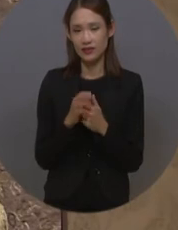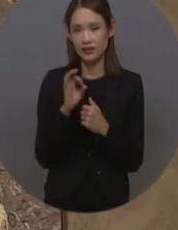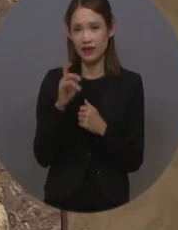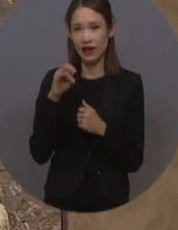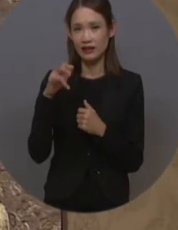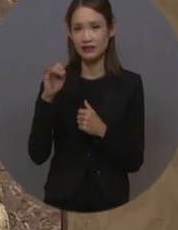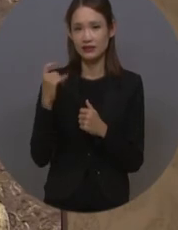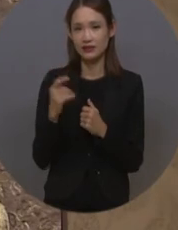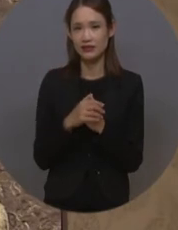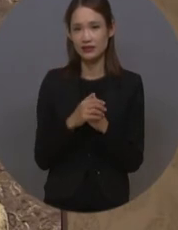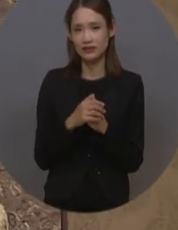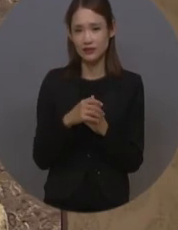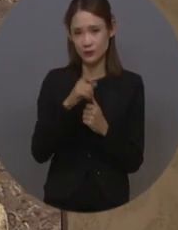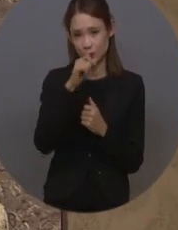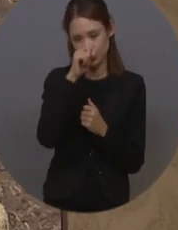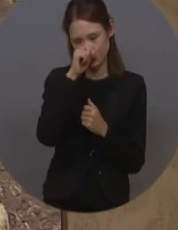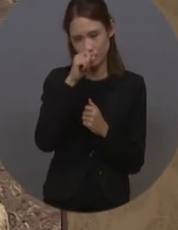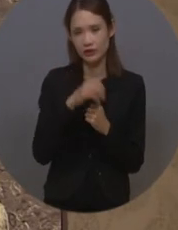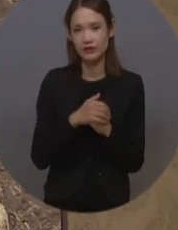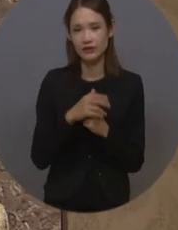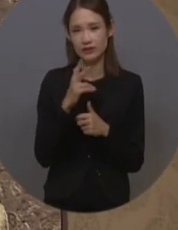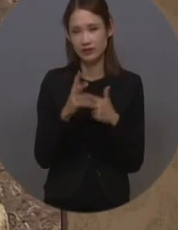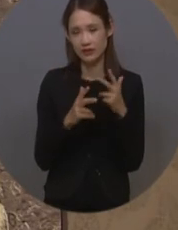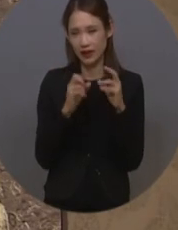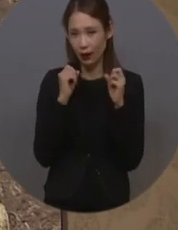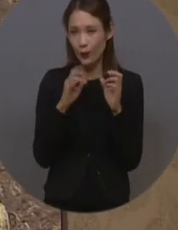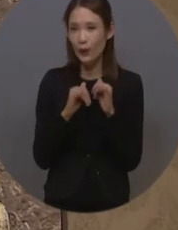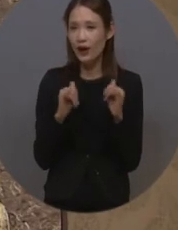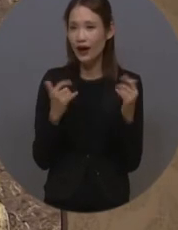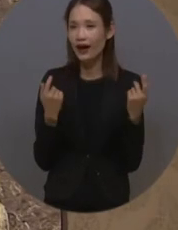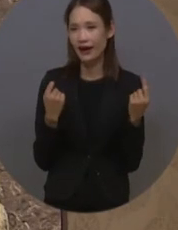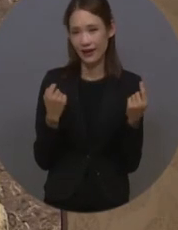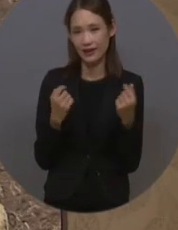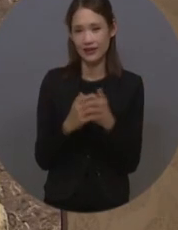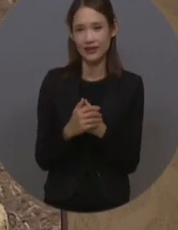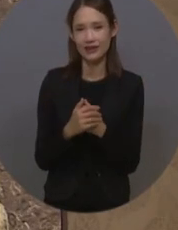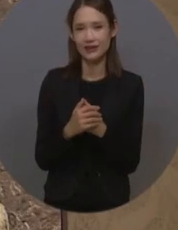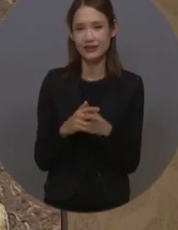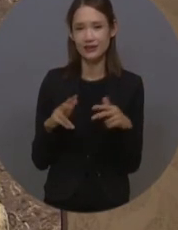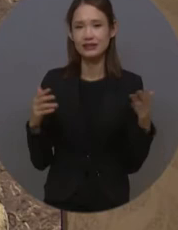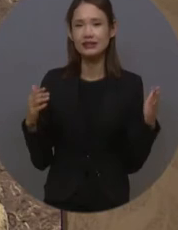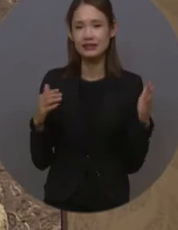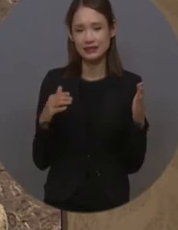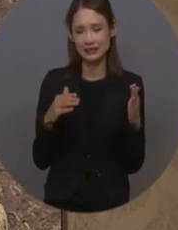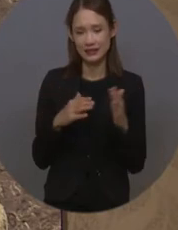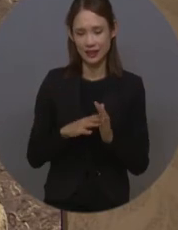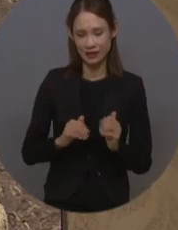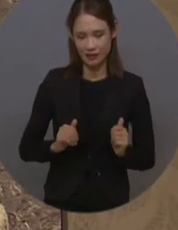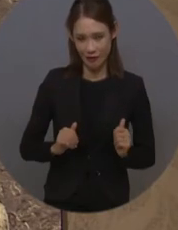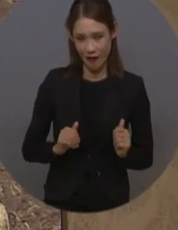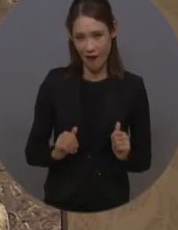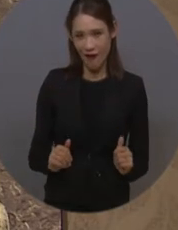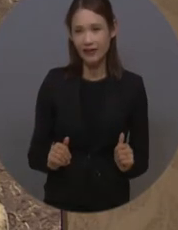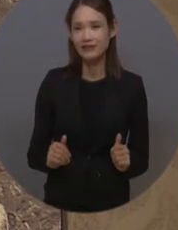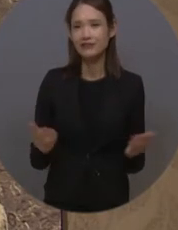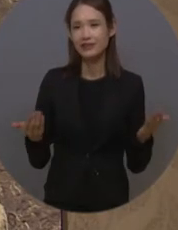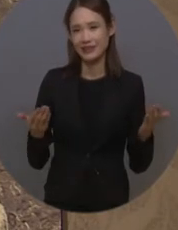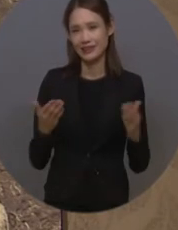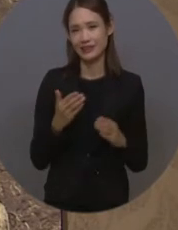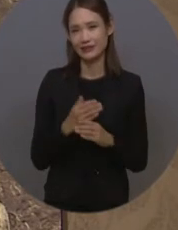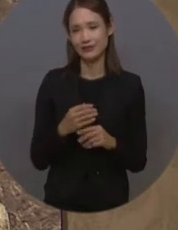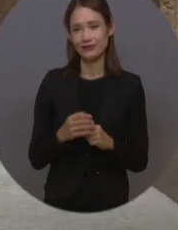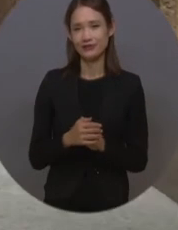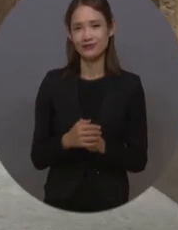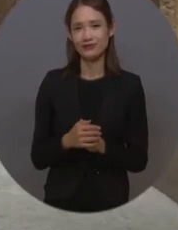아지오의 네. 좋은 영업 사원이 되어 주셔서 아. 지금까지 이제 뚜벅뚜벅 걸어가고 있죠.